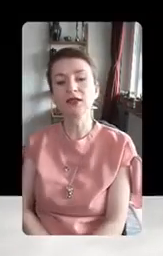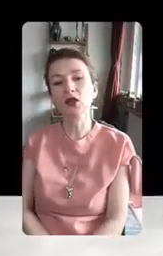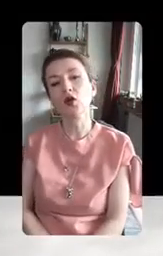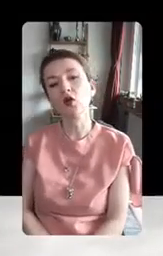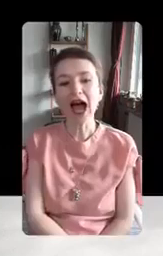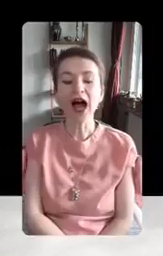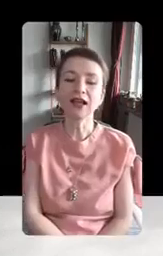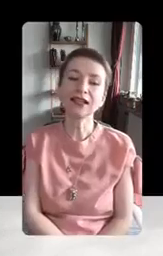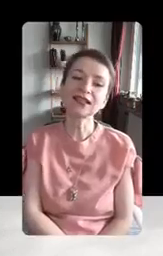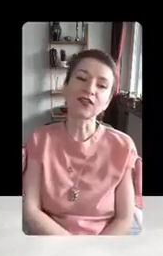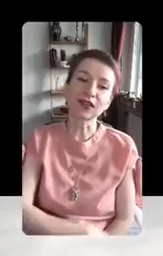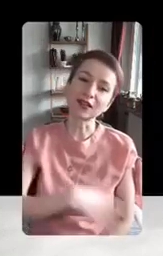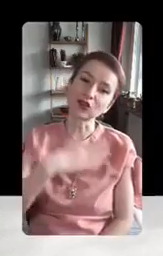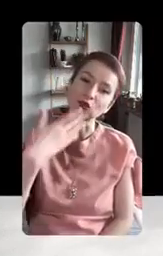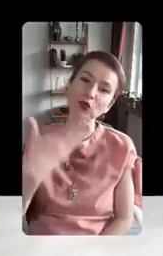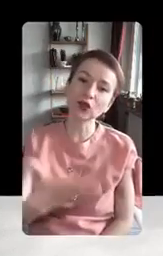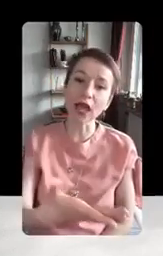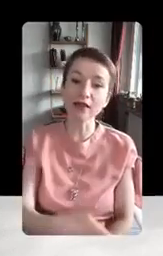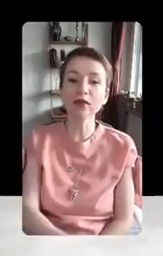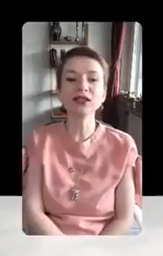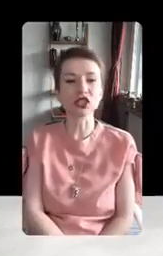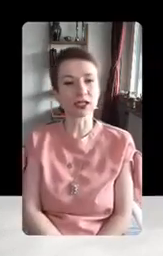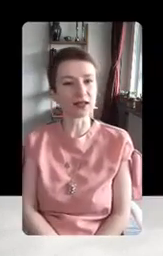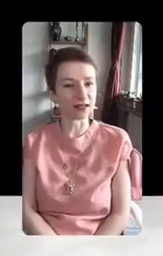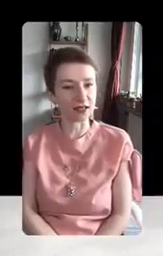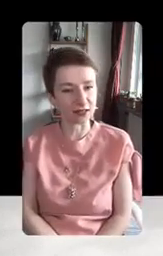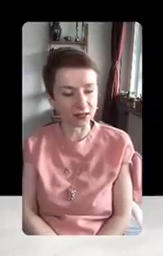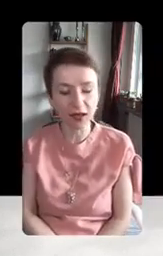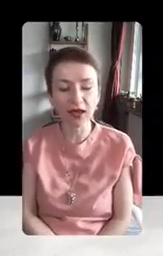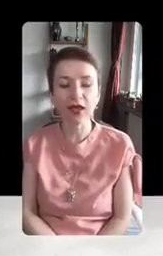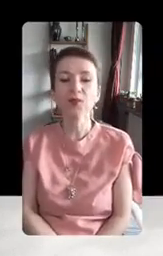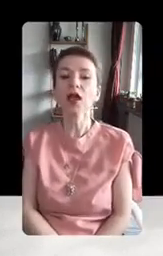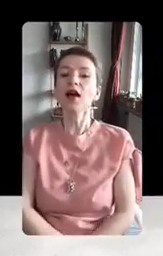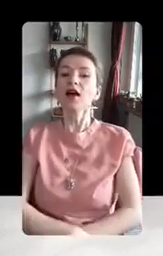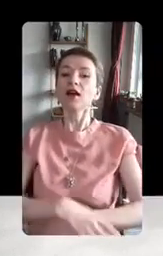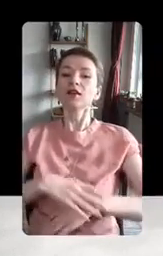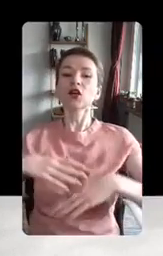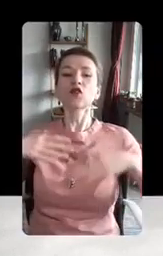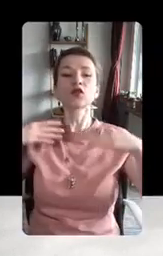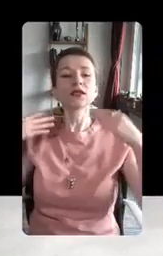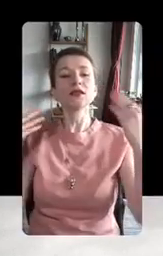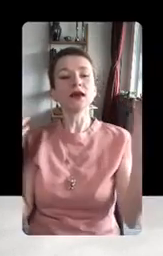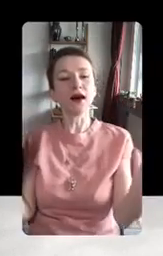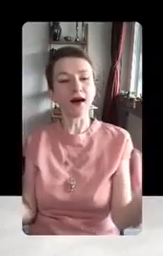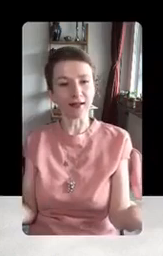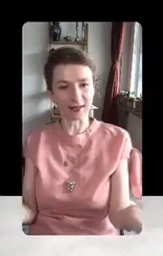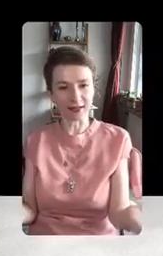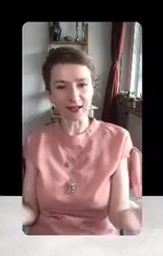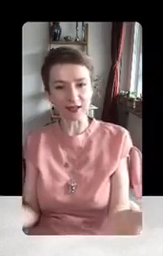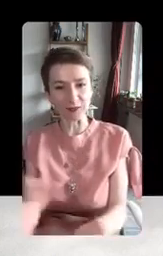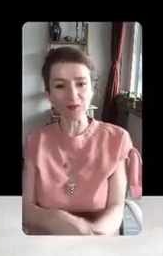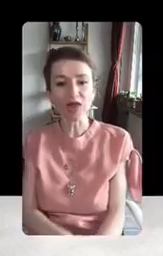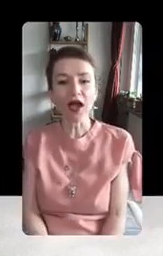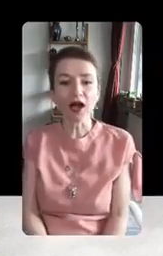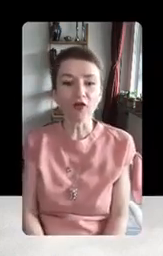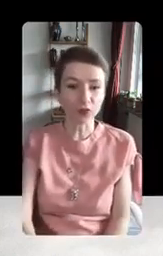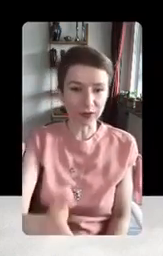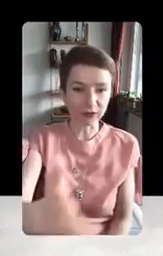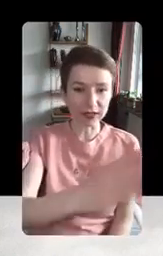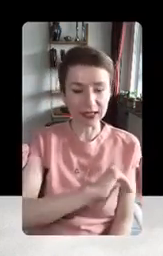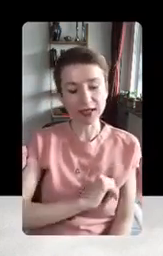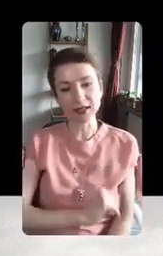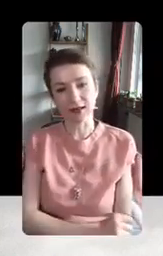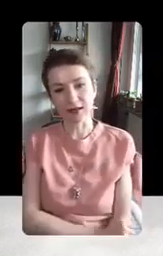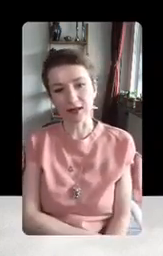Эльза Бесков — это такой... Она рисовала рисунки, она мать шестерых детей. Такой вот идеал, знаете?